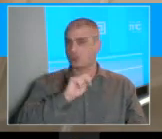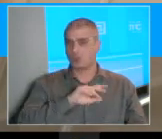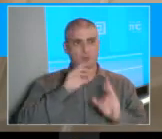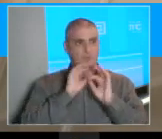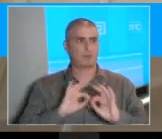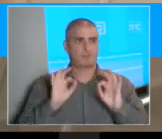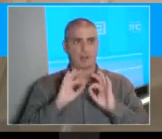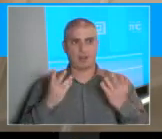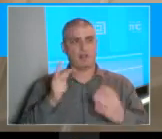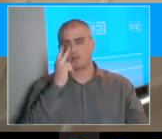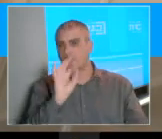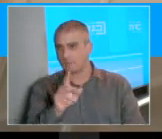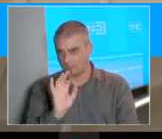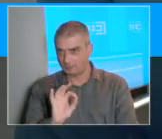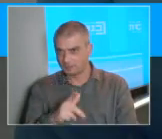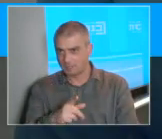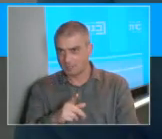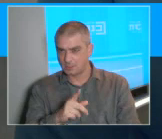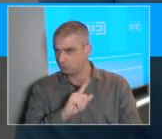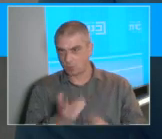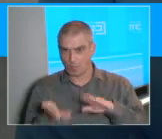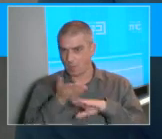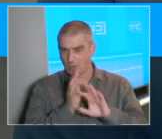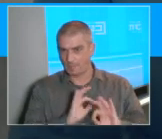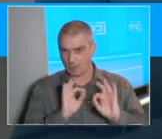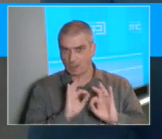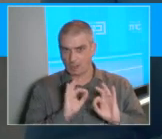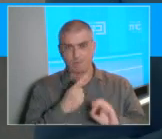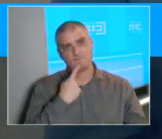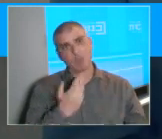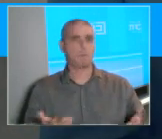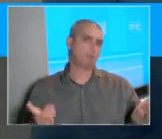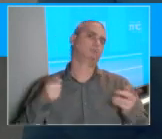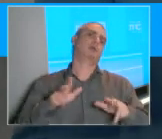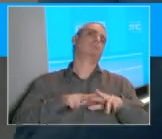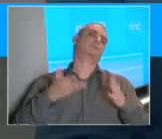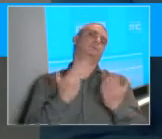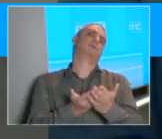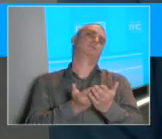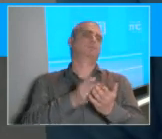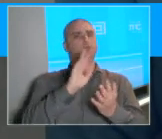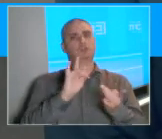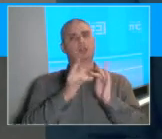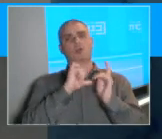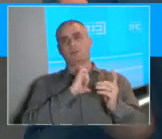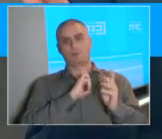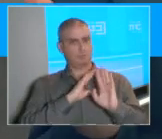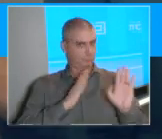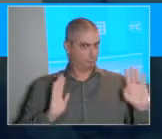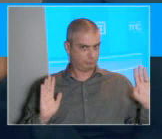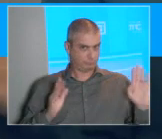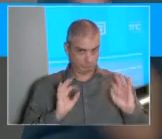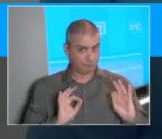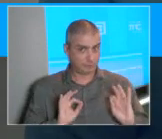ברור, אחת. ברור, אבל מבחינתך זה בסדר שהוא לא העלה את זה על השולחן ואמר, זה המצב, אולי יש פה ניגון עניינים, הכל